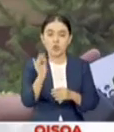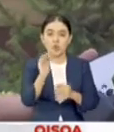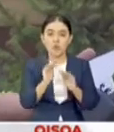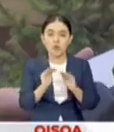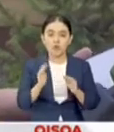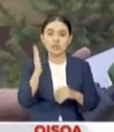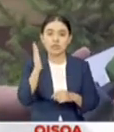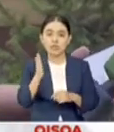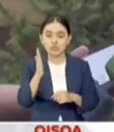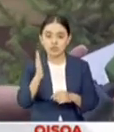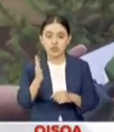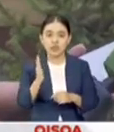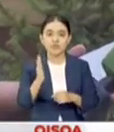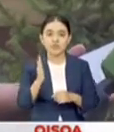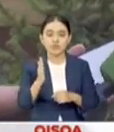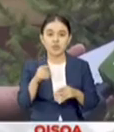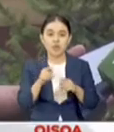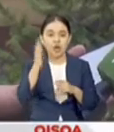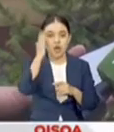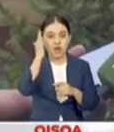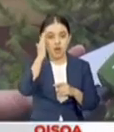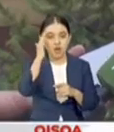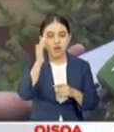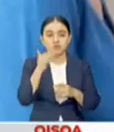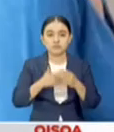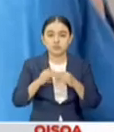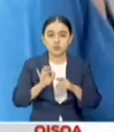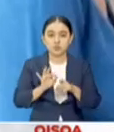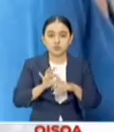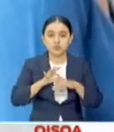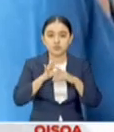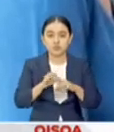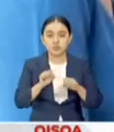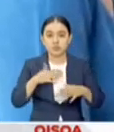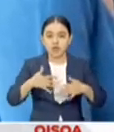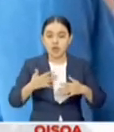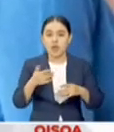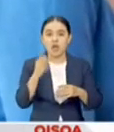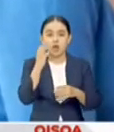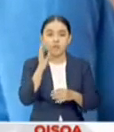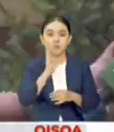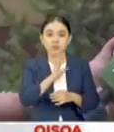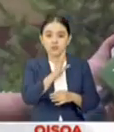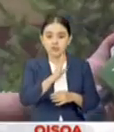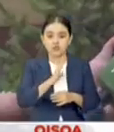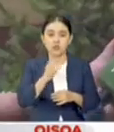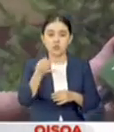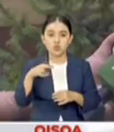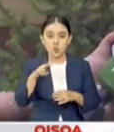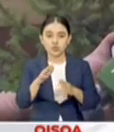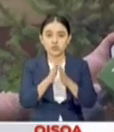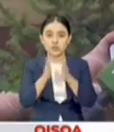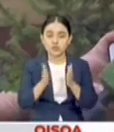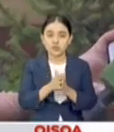bolalarda keyinchalik hattoki aqliy zaiflikka ham olib kelishi mumkin. Homilador ayollarda esa yod